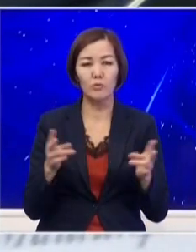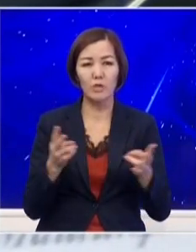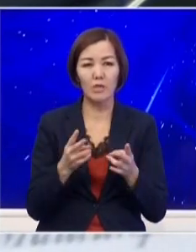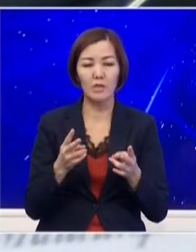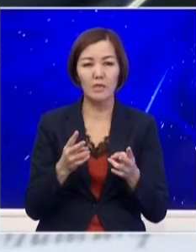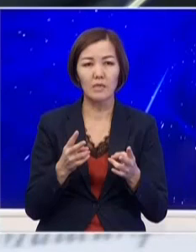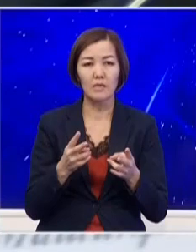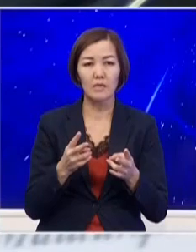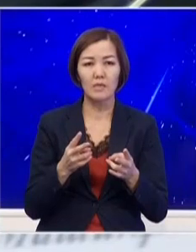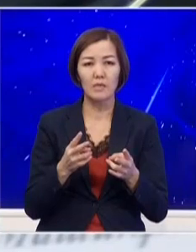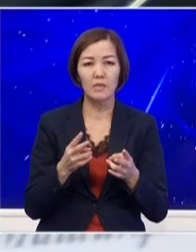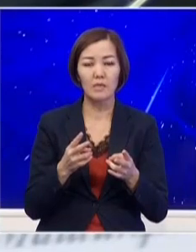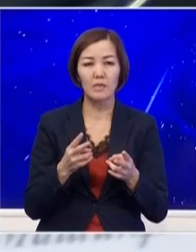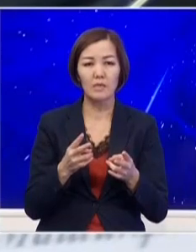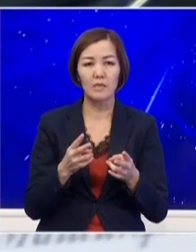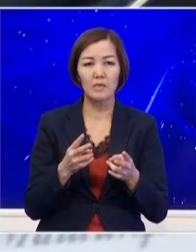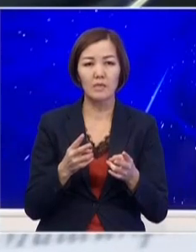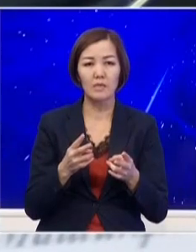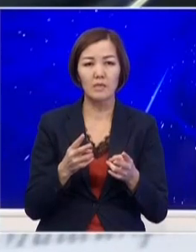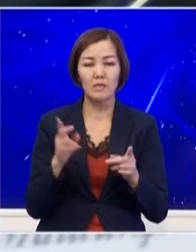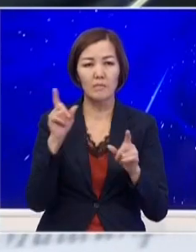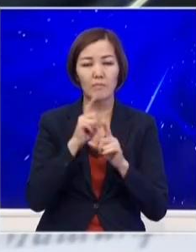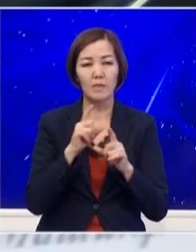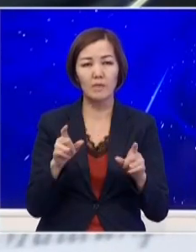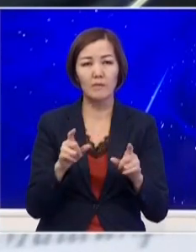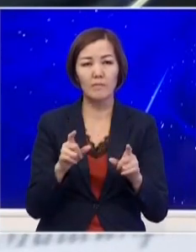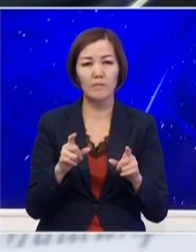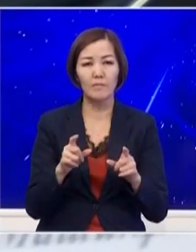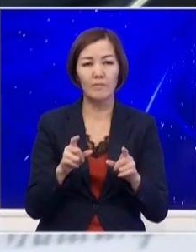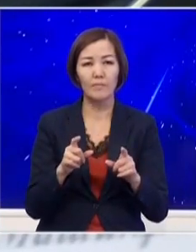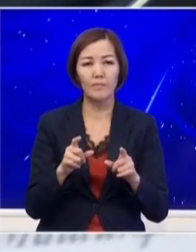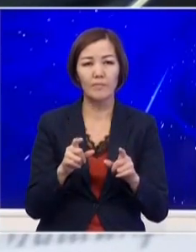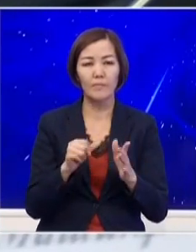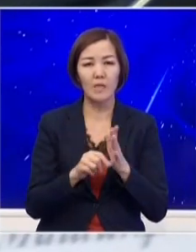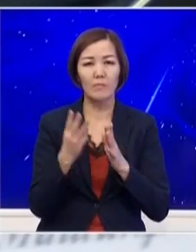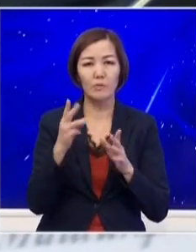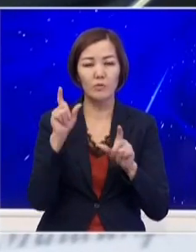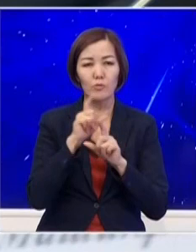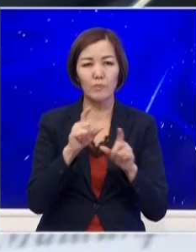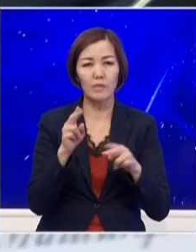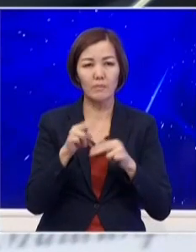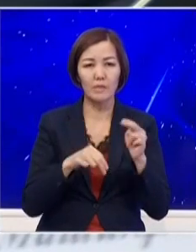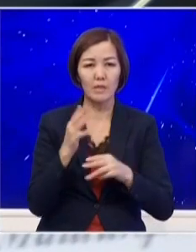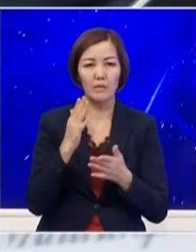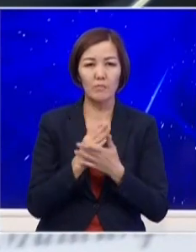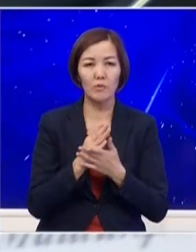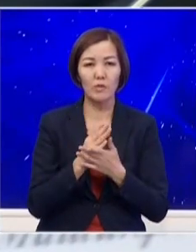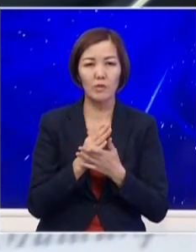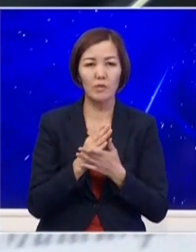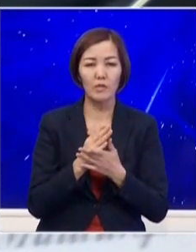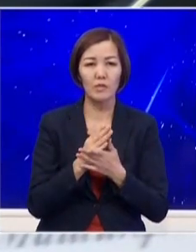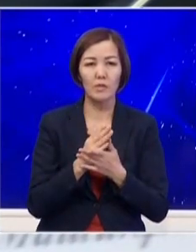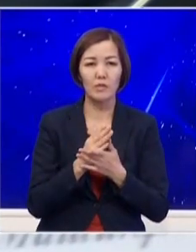Кейіннен мектеп, біз бағана облыста айттық, 63 мектеп саламыз, 63-тің біреуі сол тескен